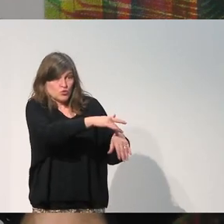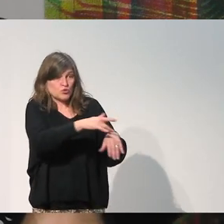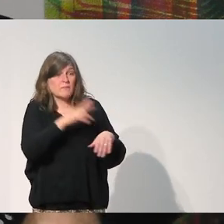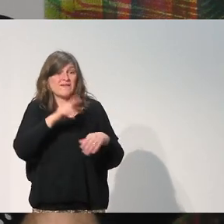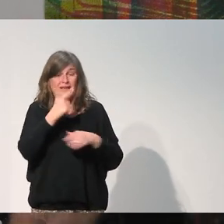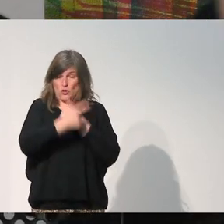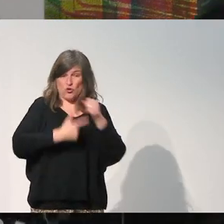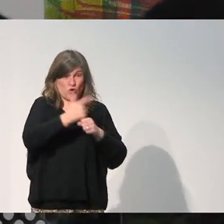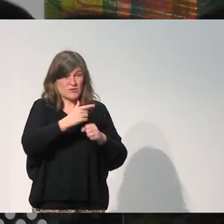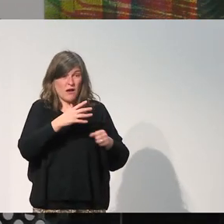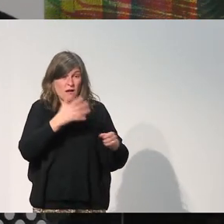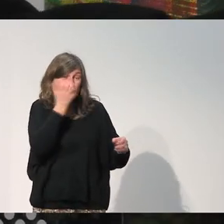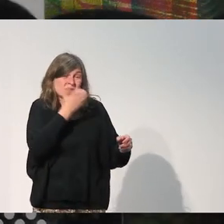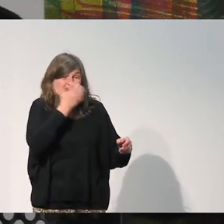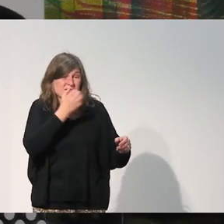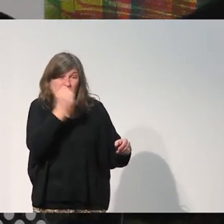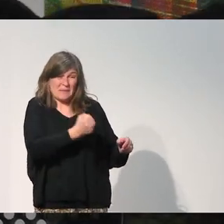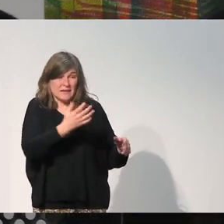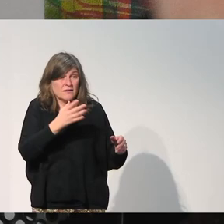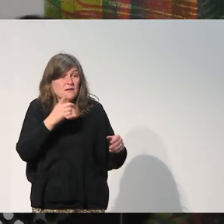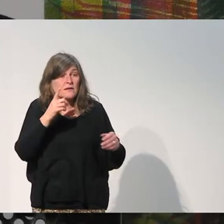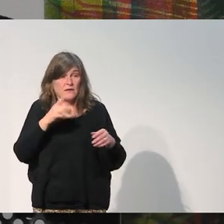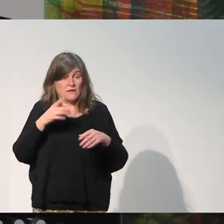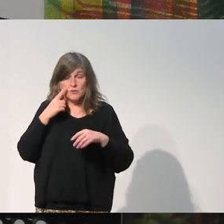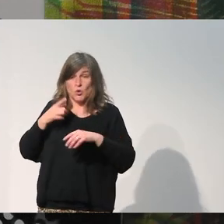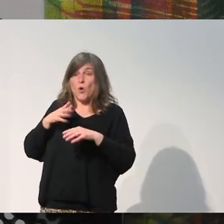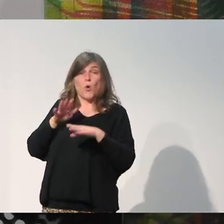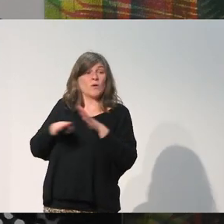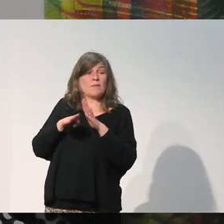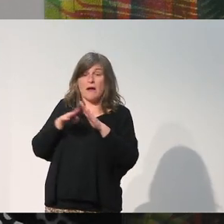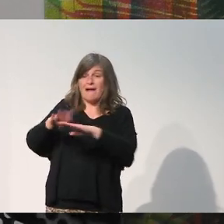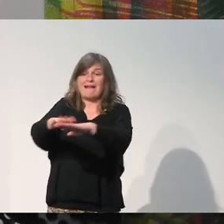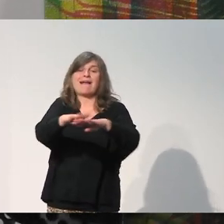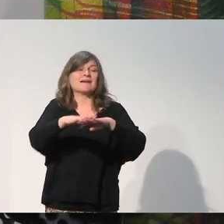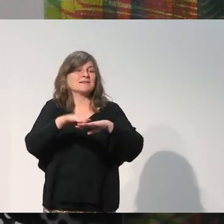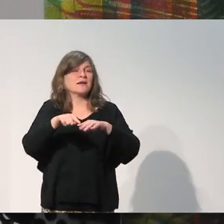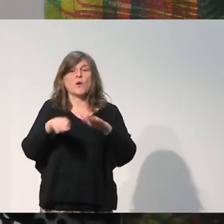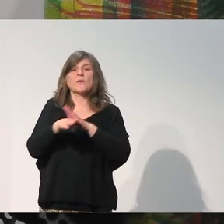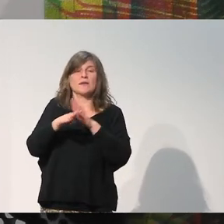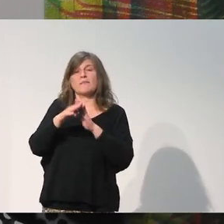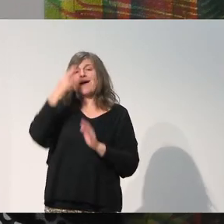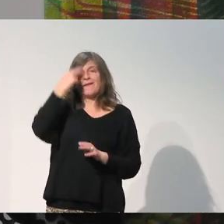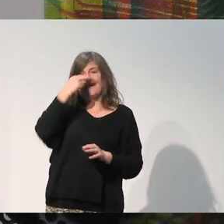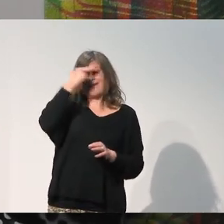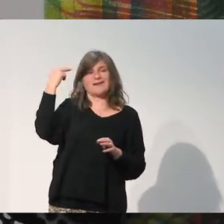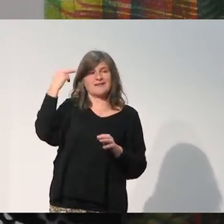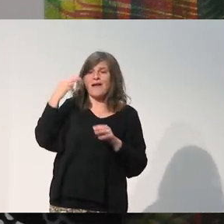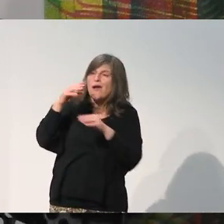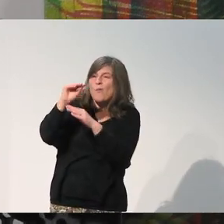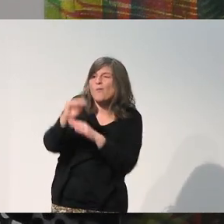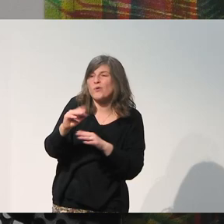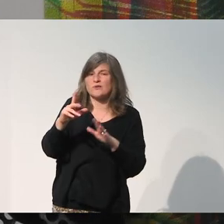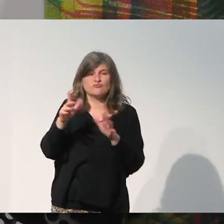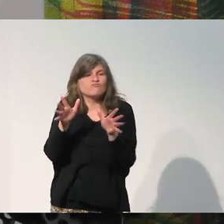2 pires années, et sachant que ça a vraiment touché, comme tu le disais au début, des quartiers qui n'étaient pas touchés, les quartiers chrétiens étaient quand même assez préservés de manière générale, et là vraiment